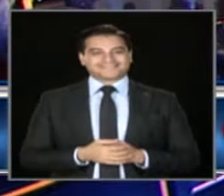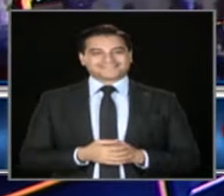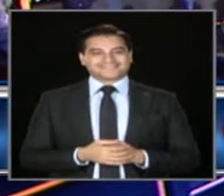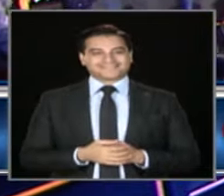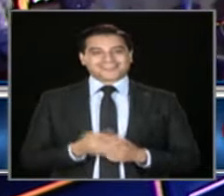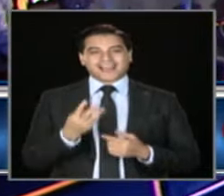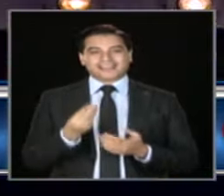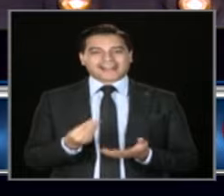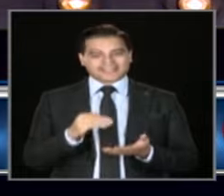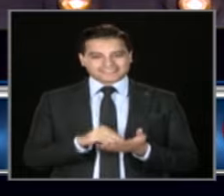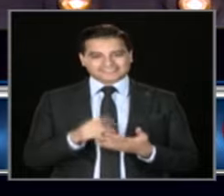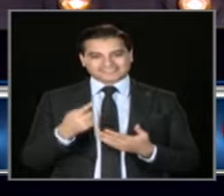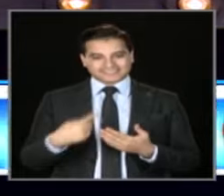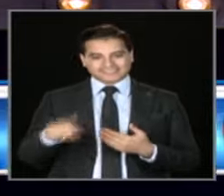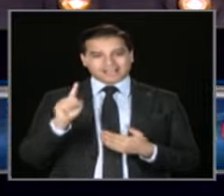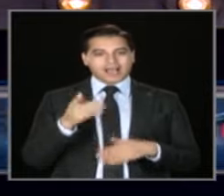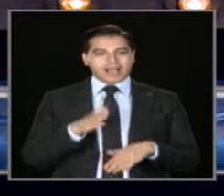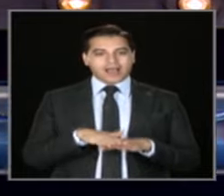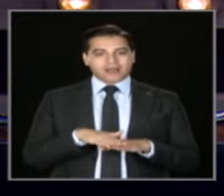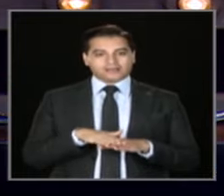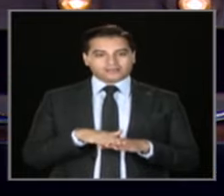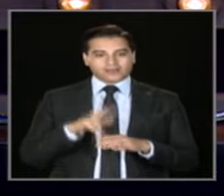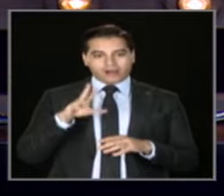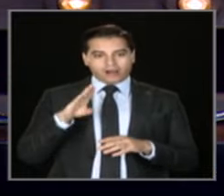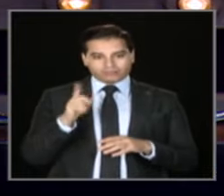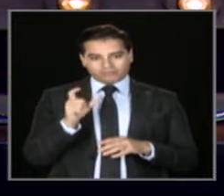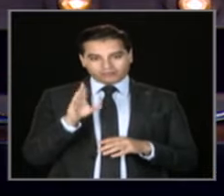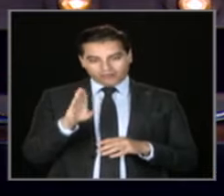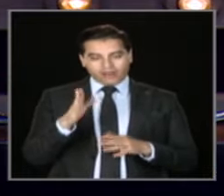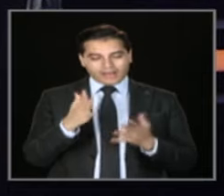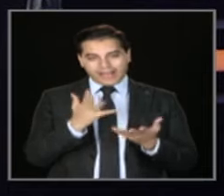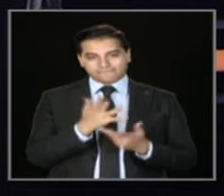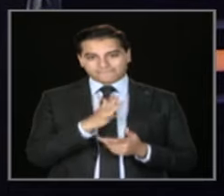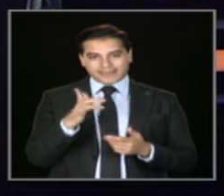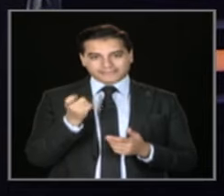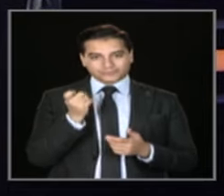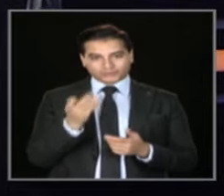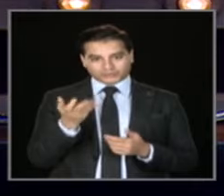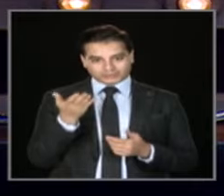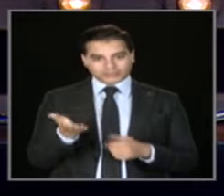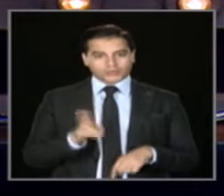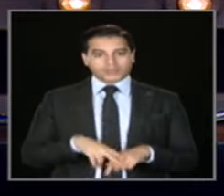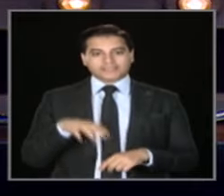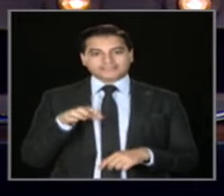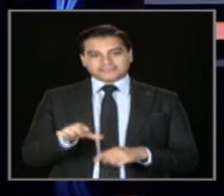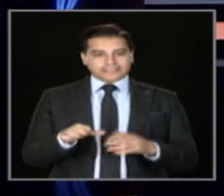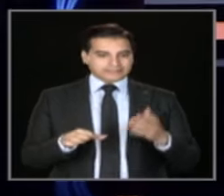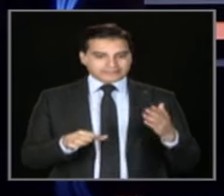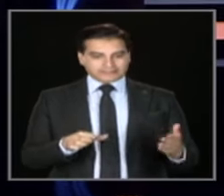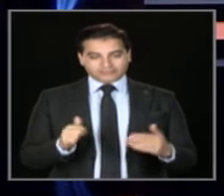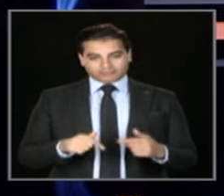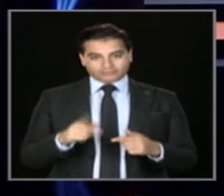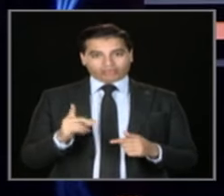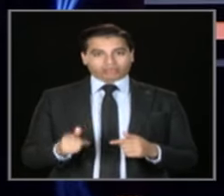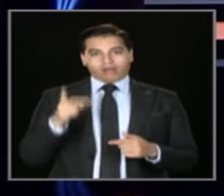30 نقطه للكرنك الكارنك 135 90 نفرتيتي